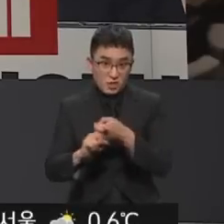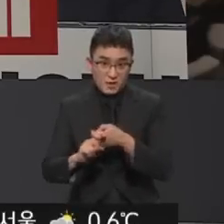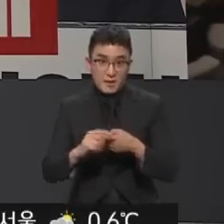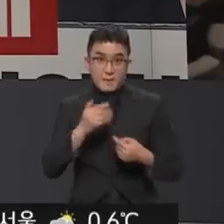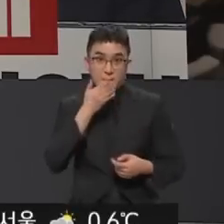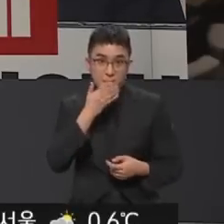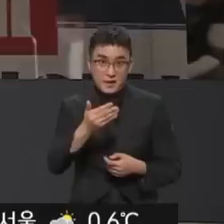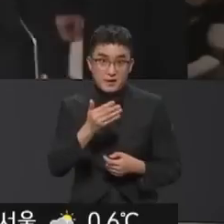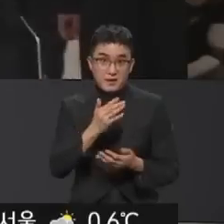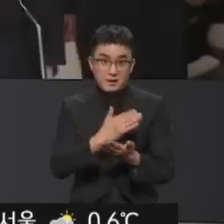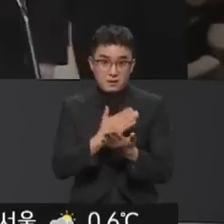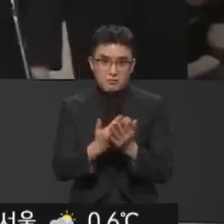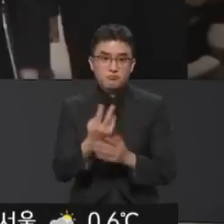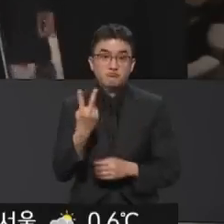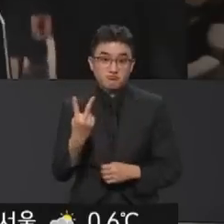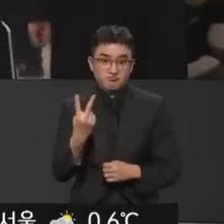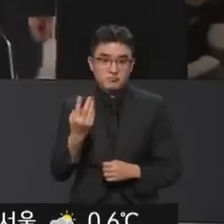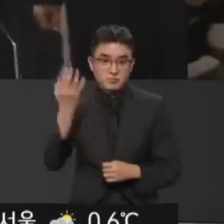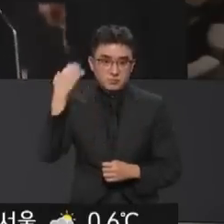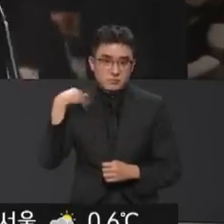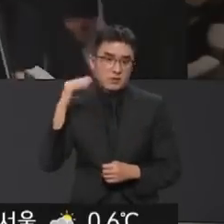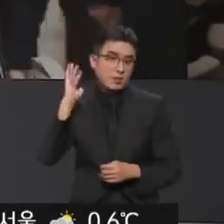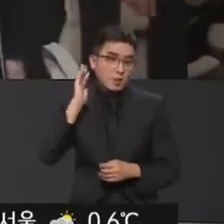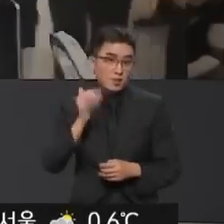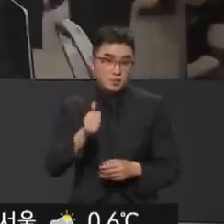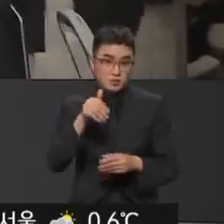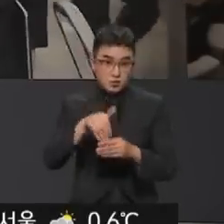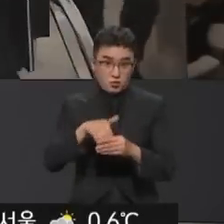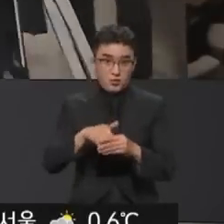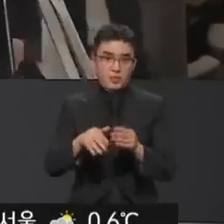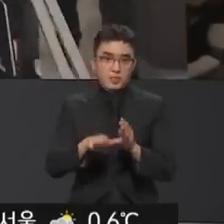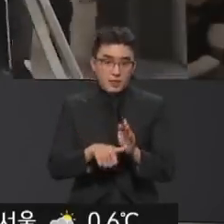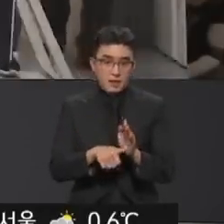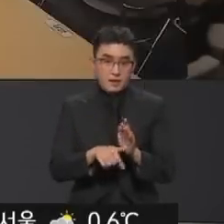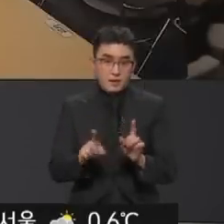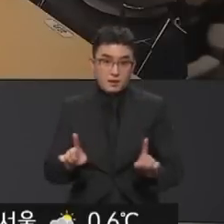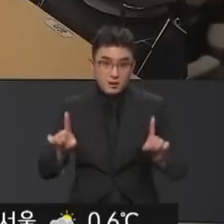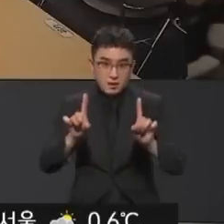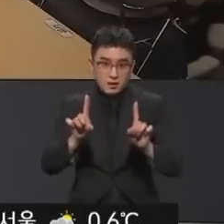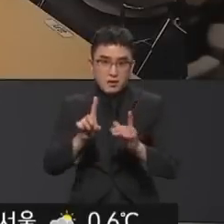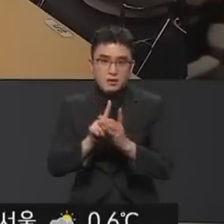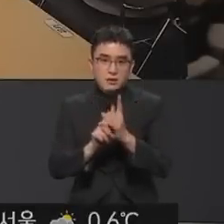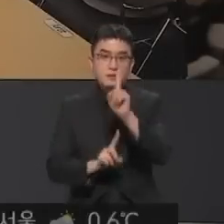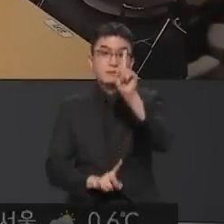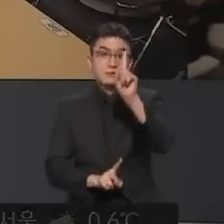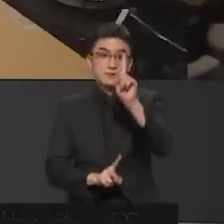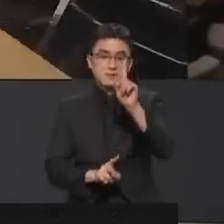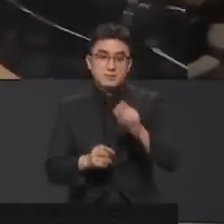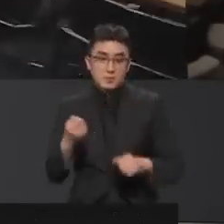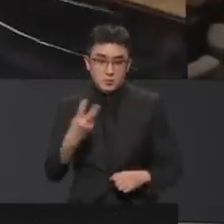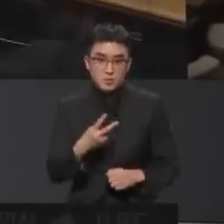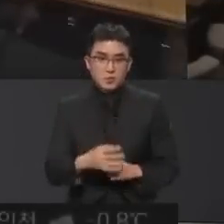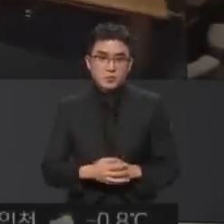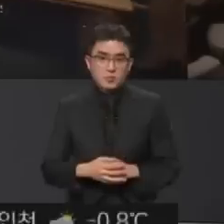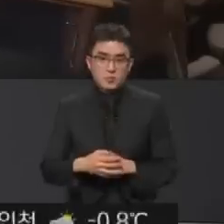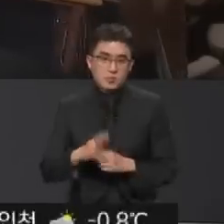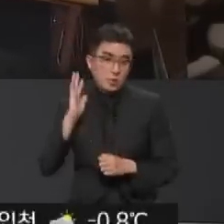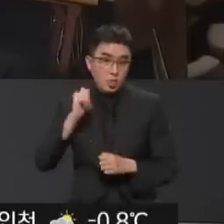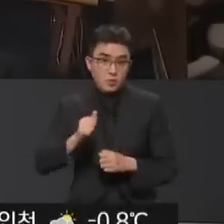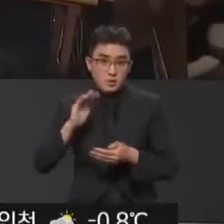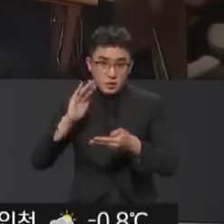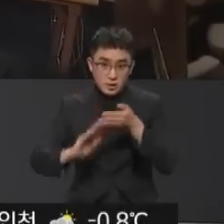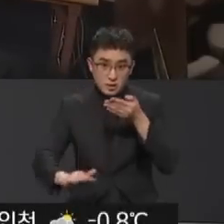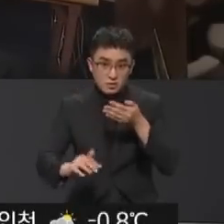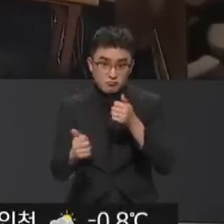가지를 제시를 했습니다. 대선 당시에 윤 대통령과 후보 단일화를 했다는 것, 또 인수위원장을 하면서 어떤